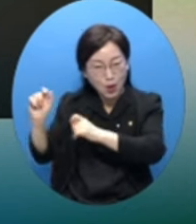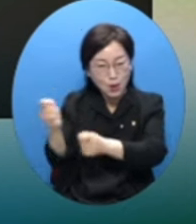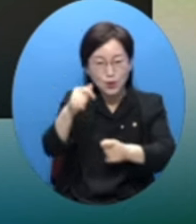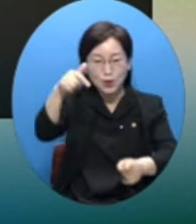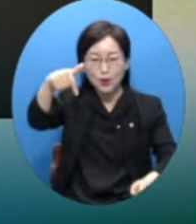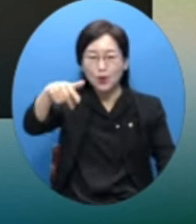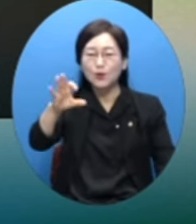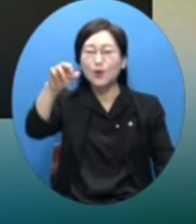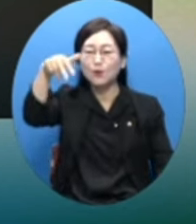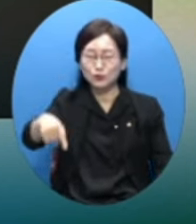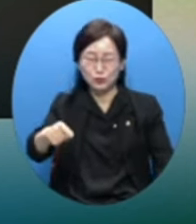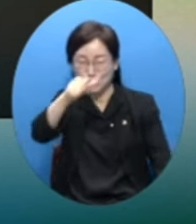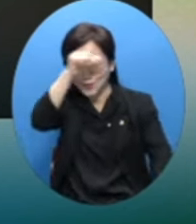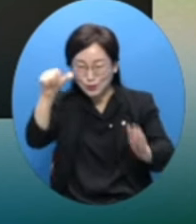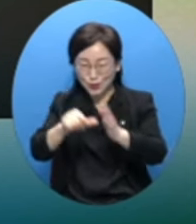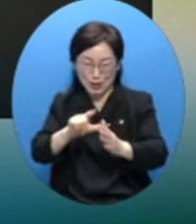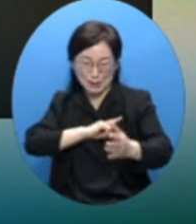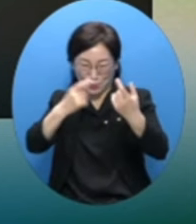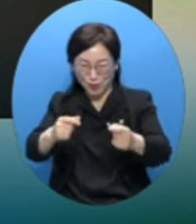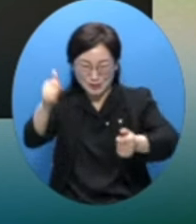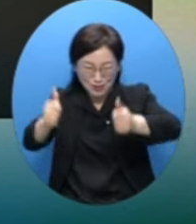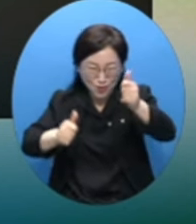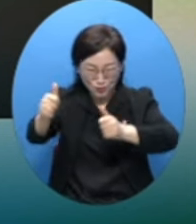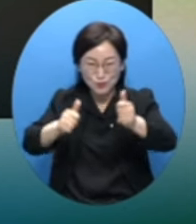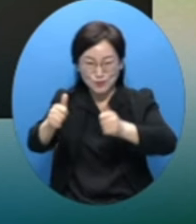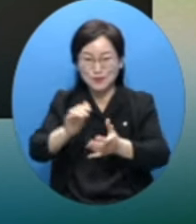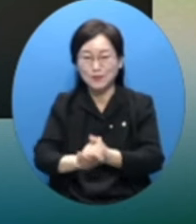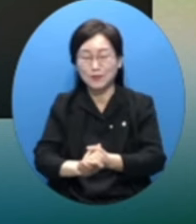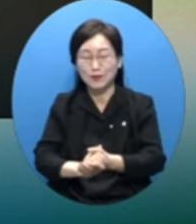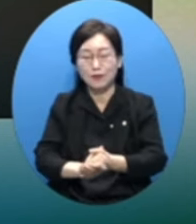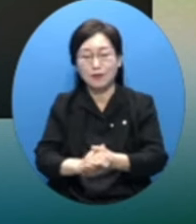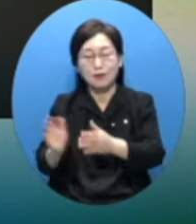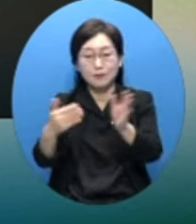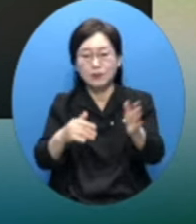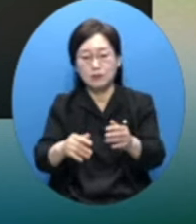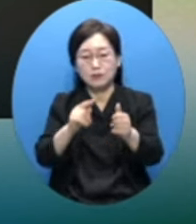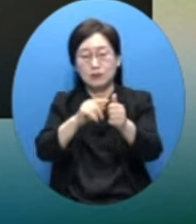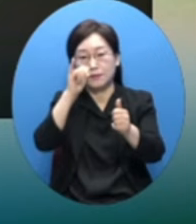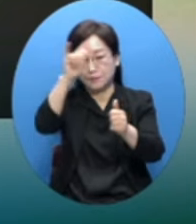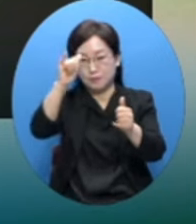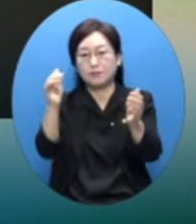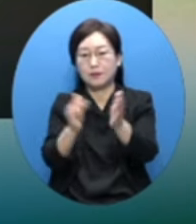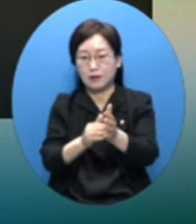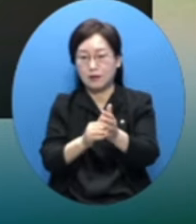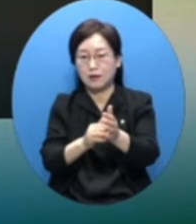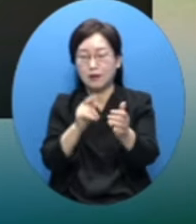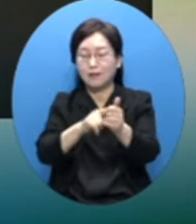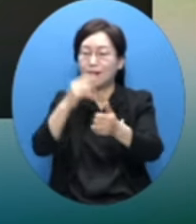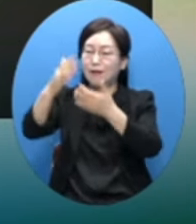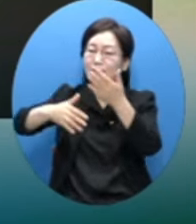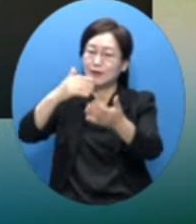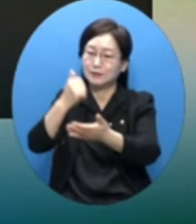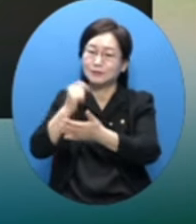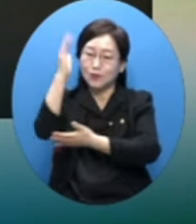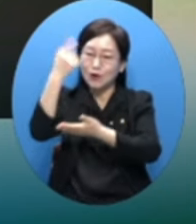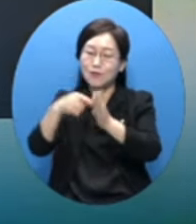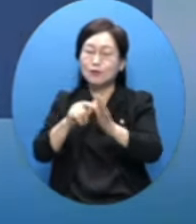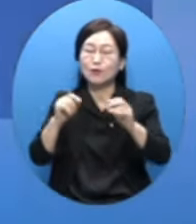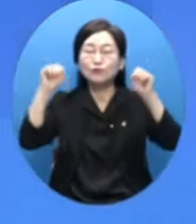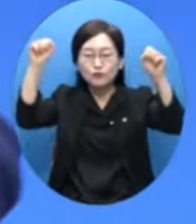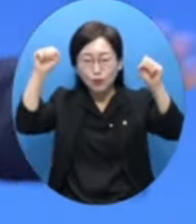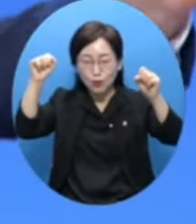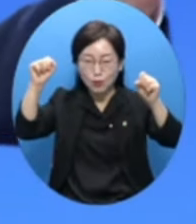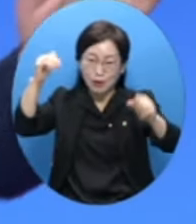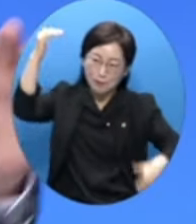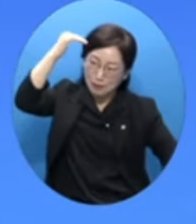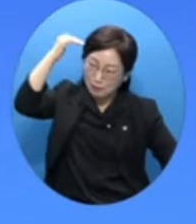경주라는데 어쨌든 우승을 했어요. 근데 본인이 간증을 합니다. 내가 하나님 영광에서 운동을 하는데 운동에 방해되는 것은